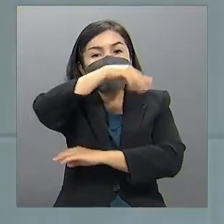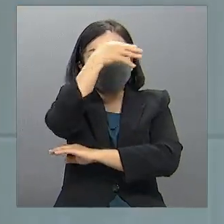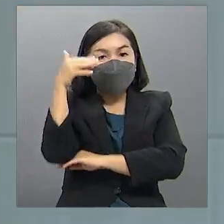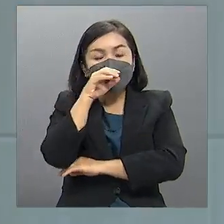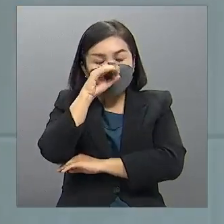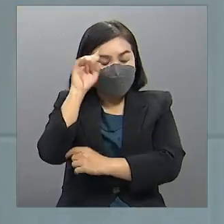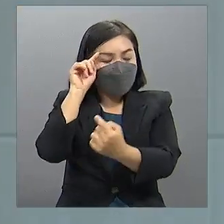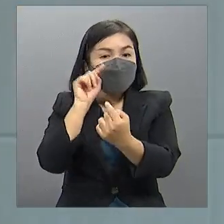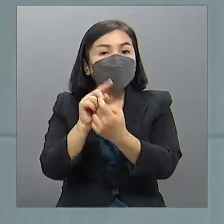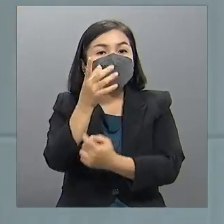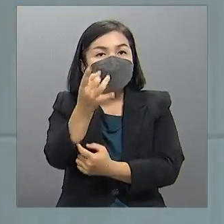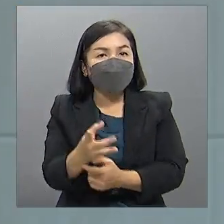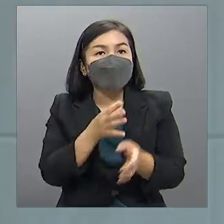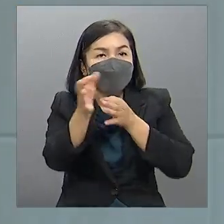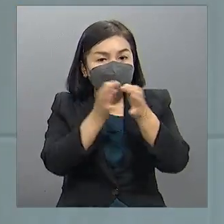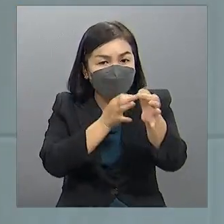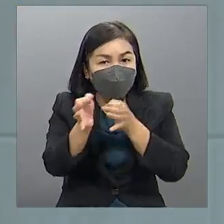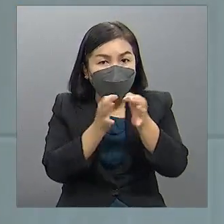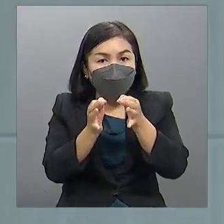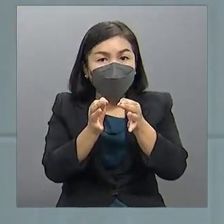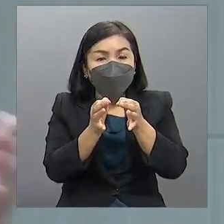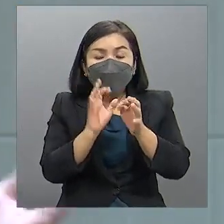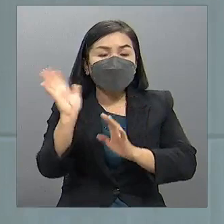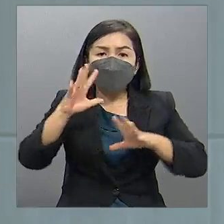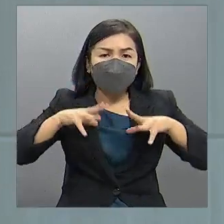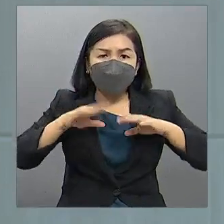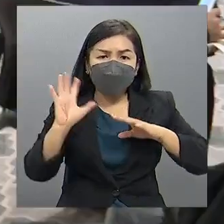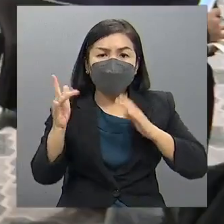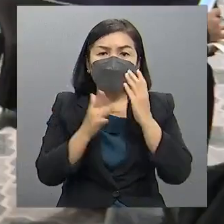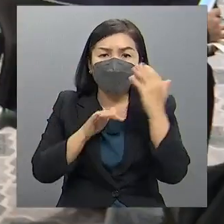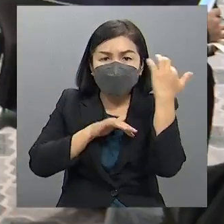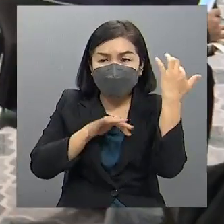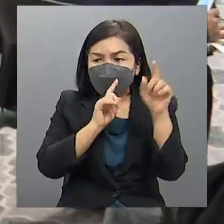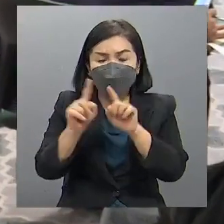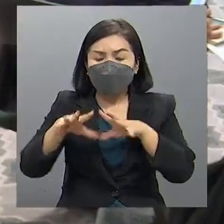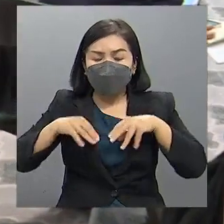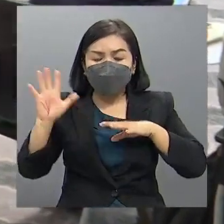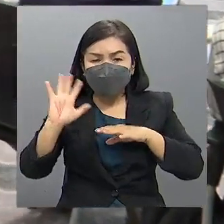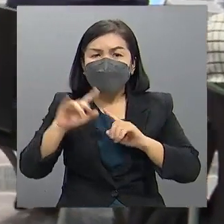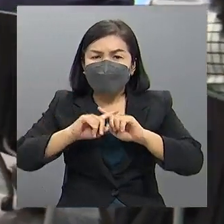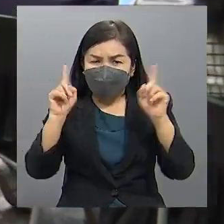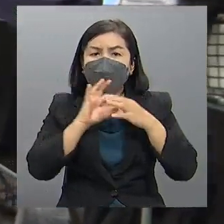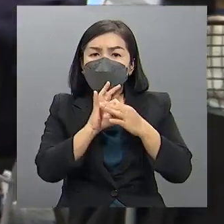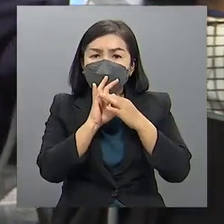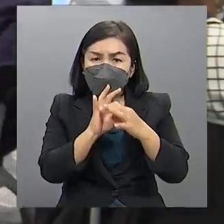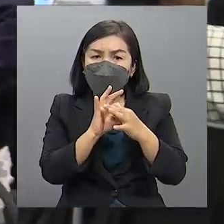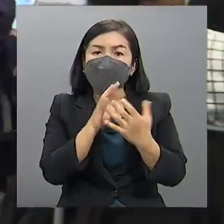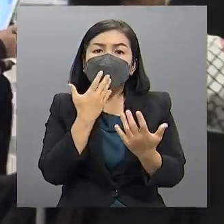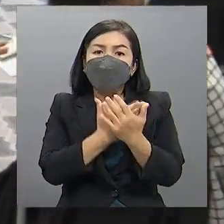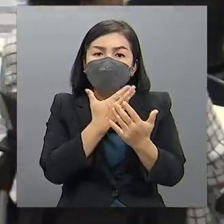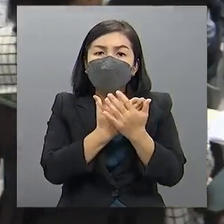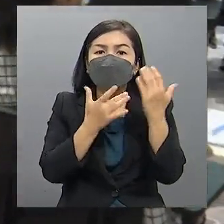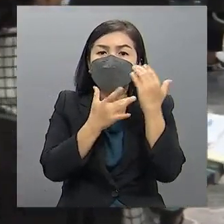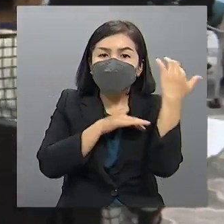โดยชี้แจงว่าคือไม่ได้คัดค้านการใช้สินทรัพย์ Digitalทั้งหมดนะคะแต่มีความกังวลในเรื่องสินทรัพย์ Digitalที่ไม่มีสิน